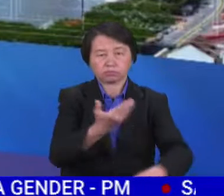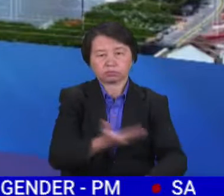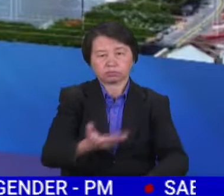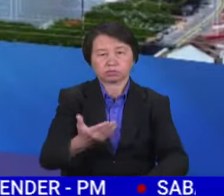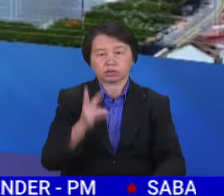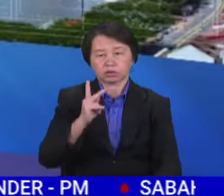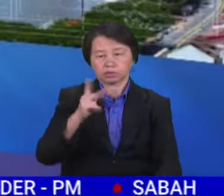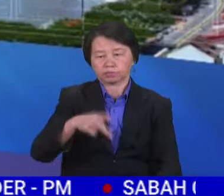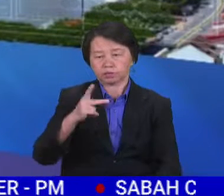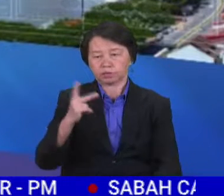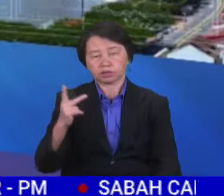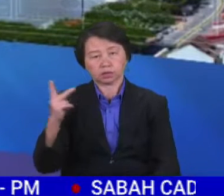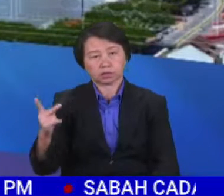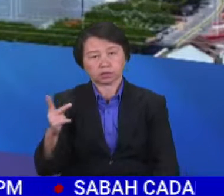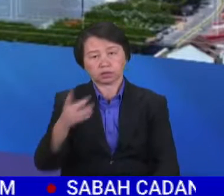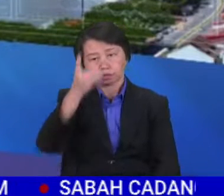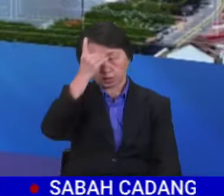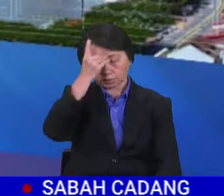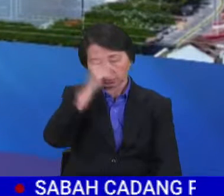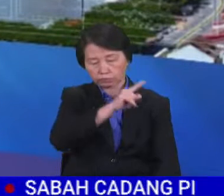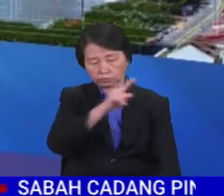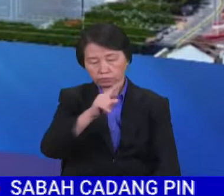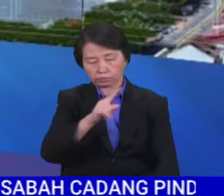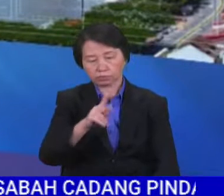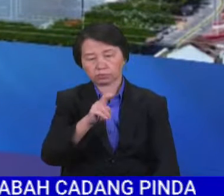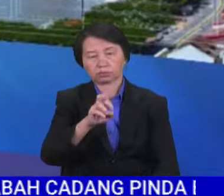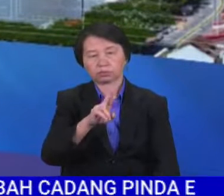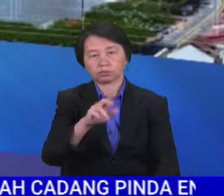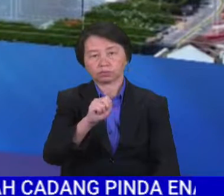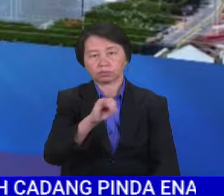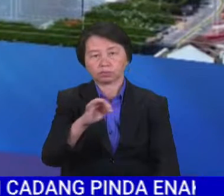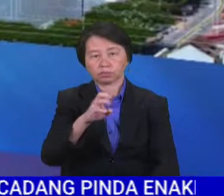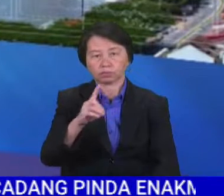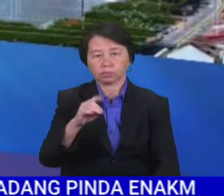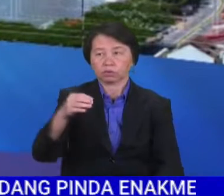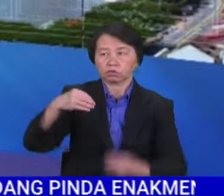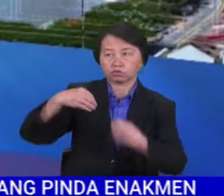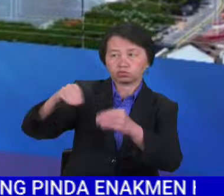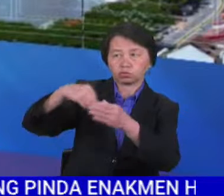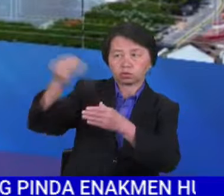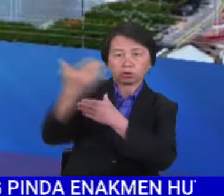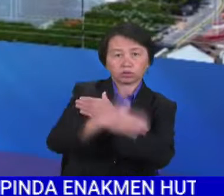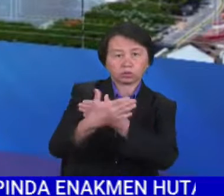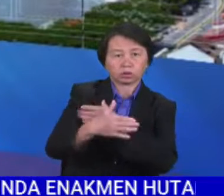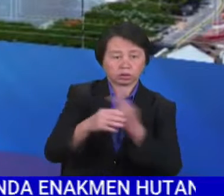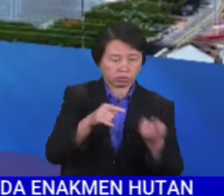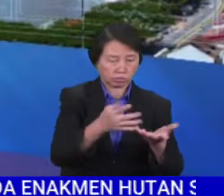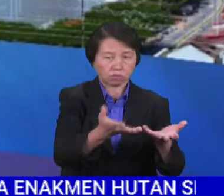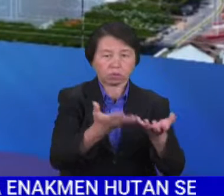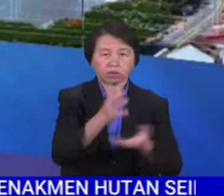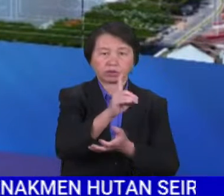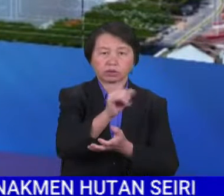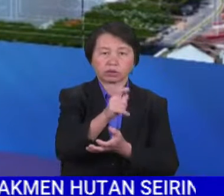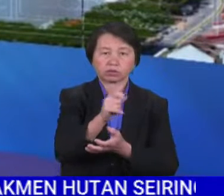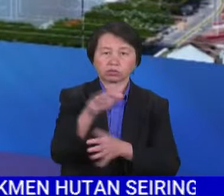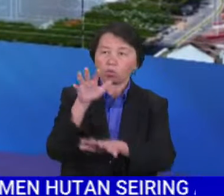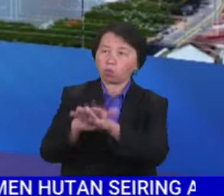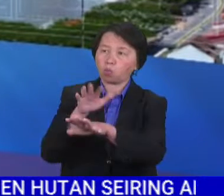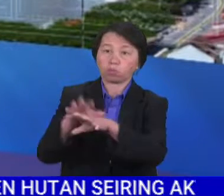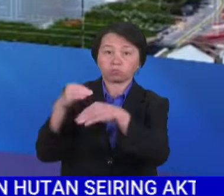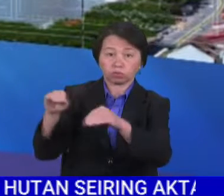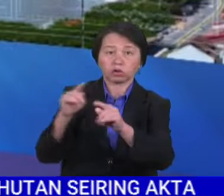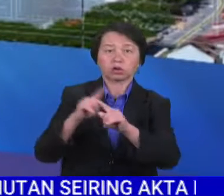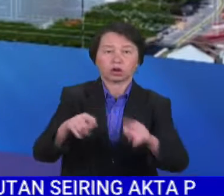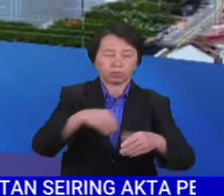komoditi key jatuh Raida Kamaruddin meskipun permintaan dua negara terhadap produk dada dari srawa agak tinggi